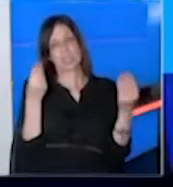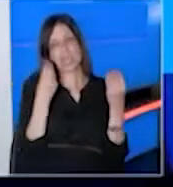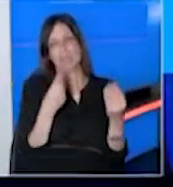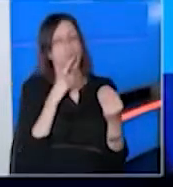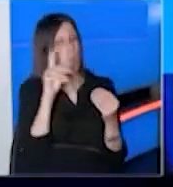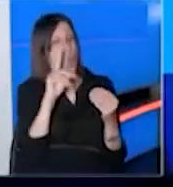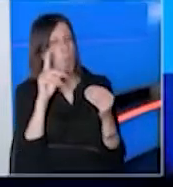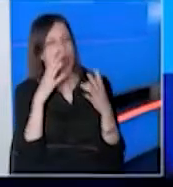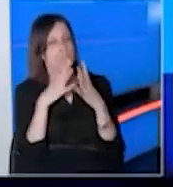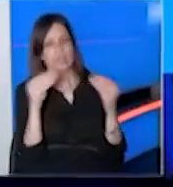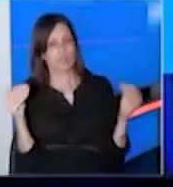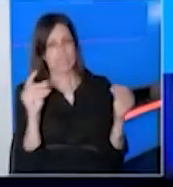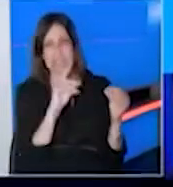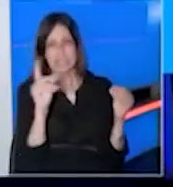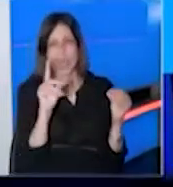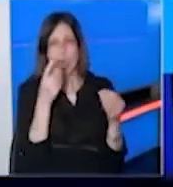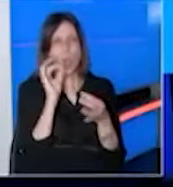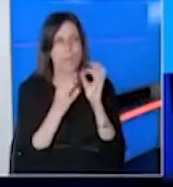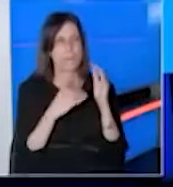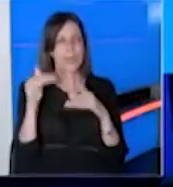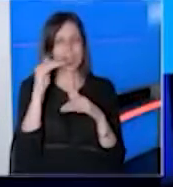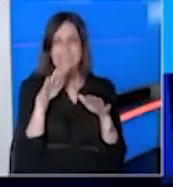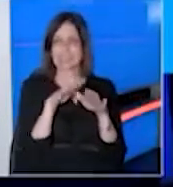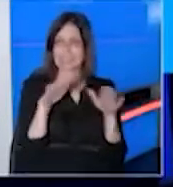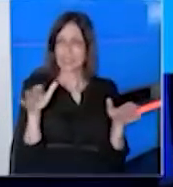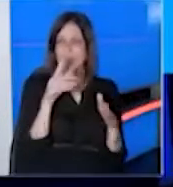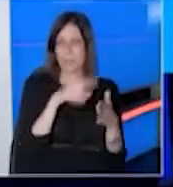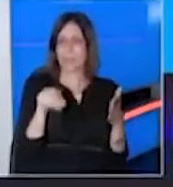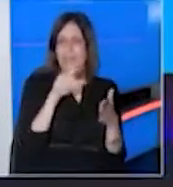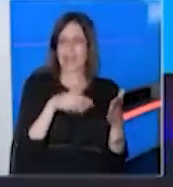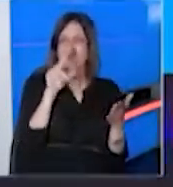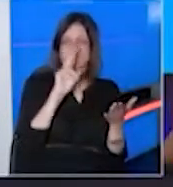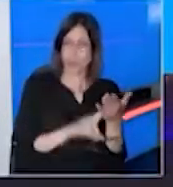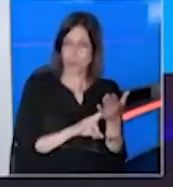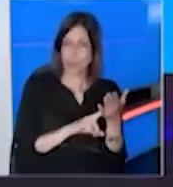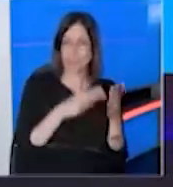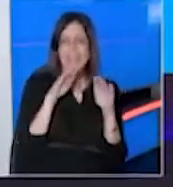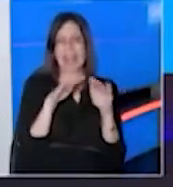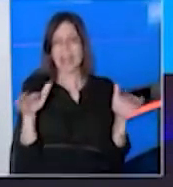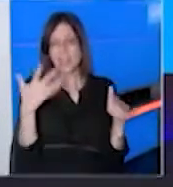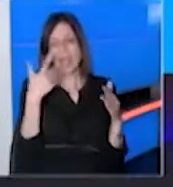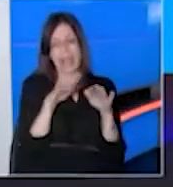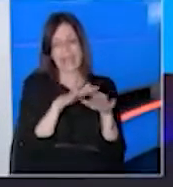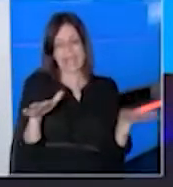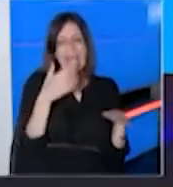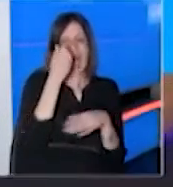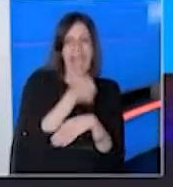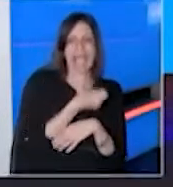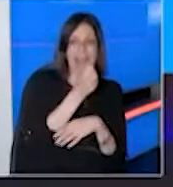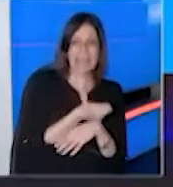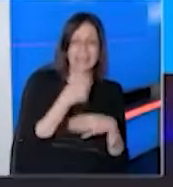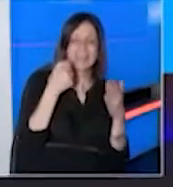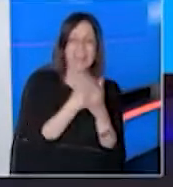לא התמוסס לו לאיתו. בגץ הקרקעות ביטל זכויות נדלניות על קרקע חקלאית